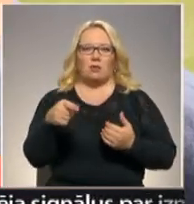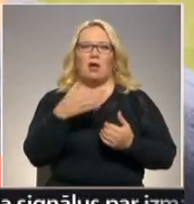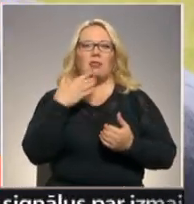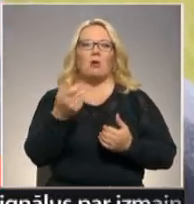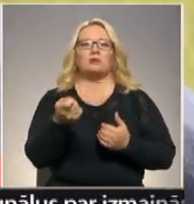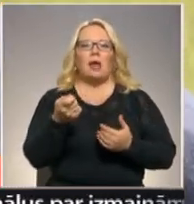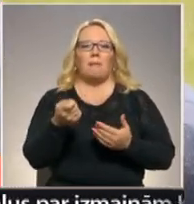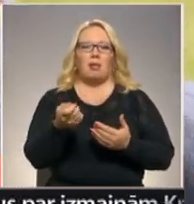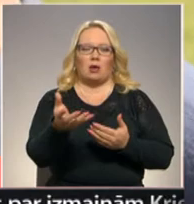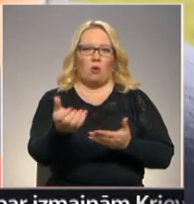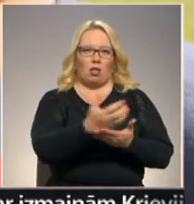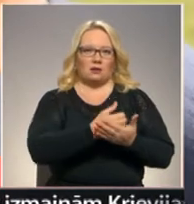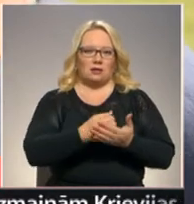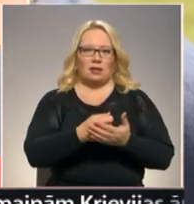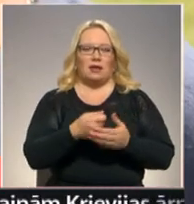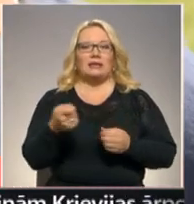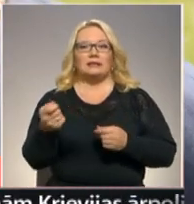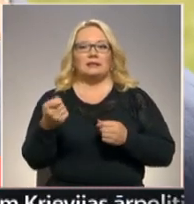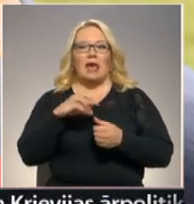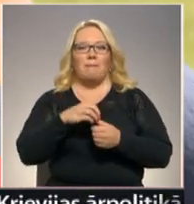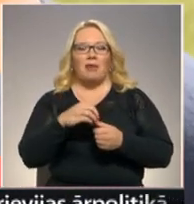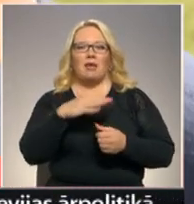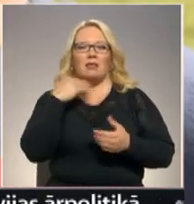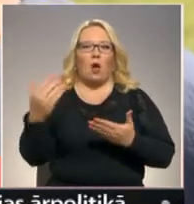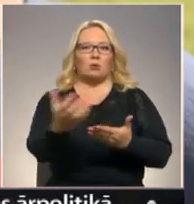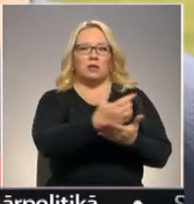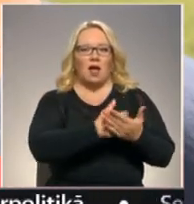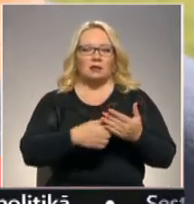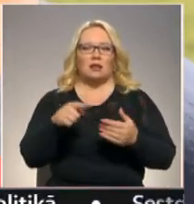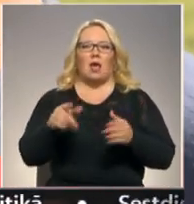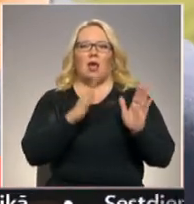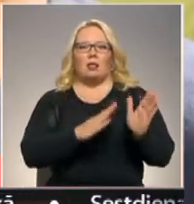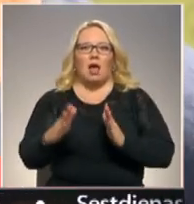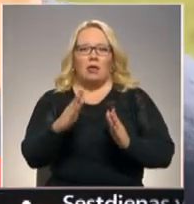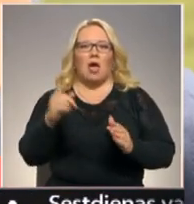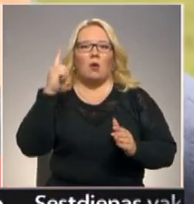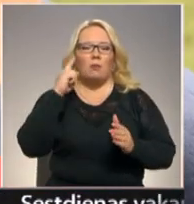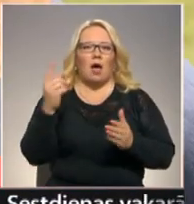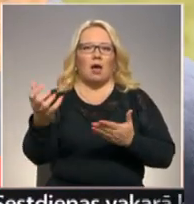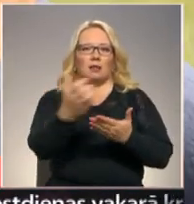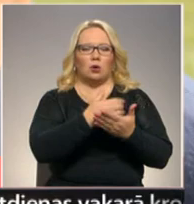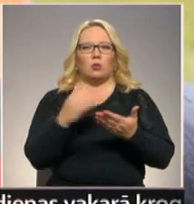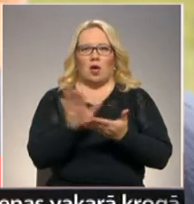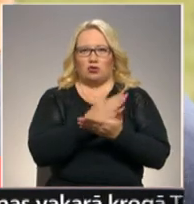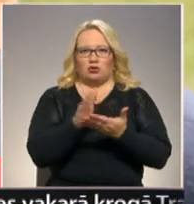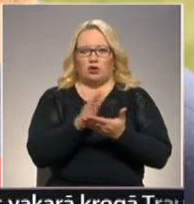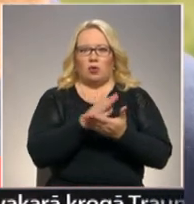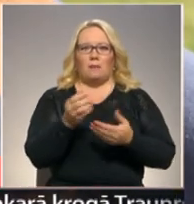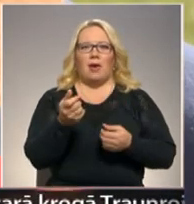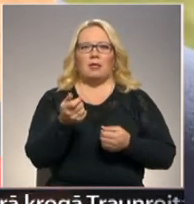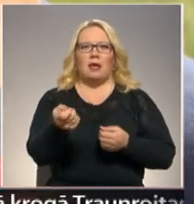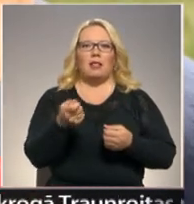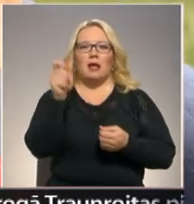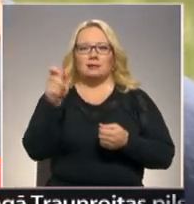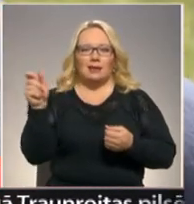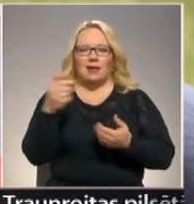zemene. Zemenē viņai daudz lasās, a te vajag lēnām un prātīgi un jāšķiroja. Bet lasītāji jau